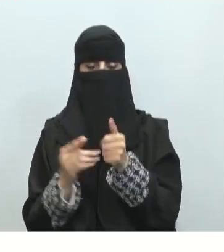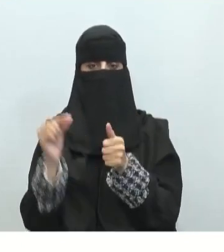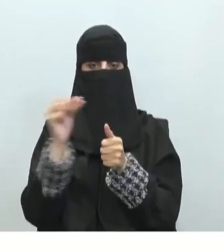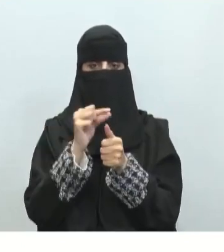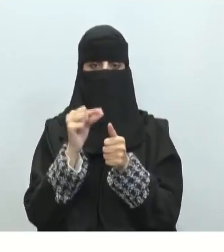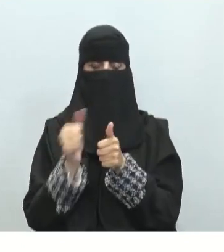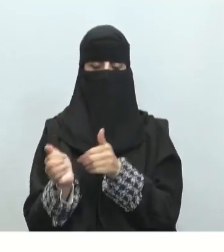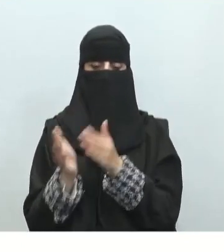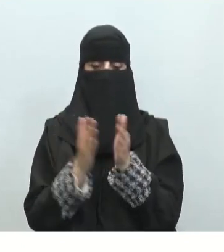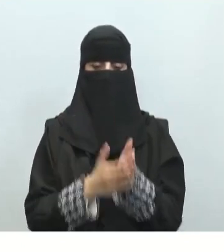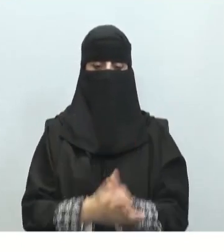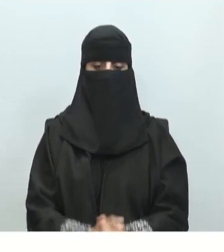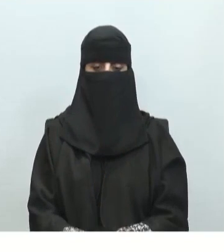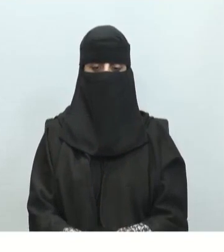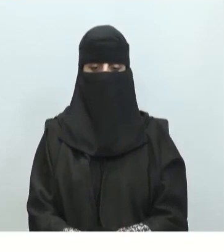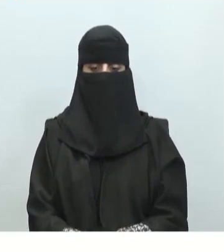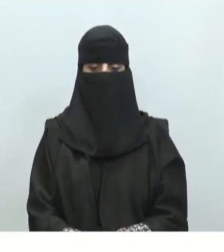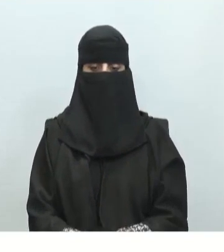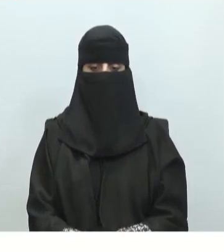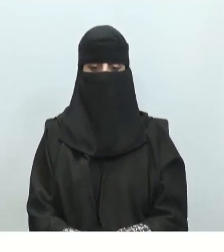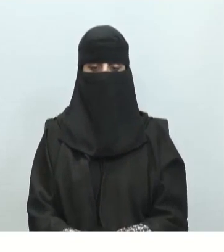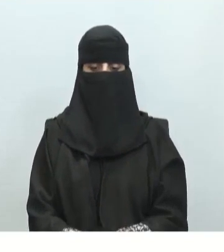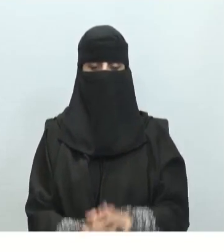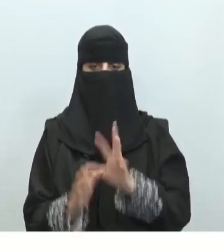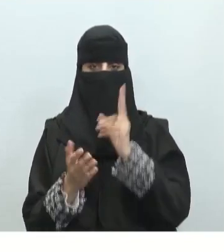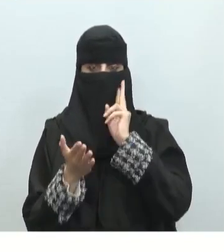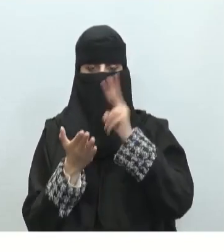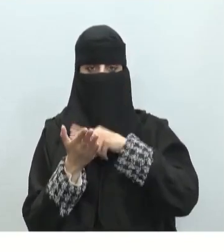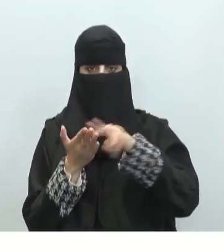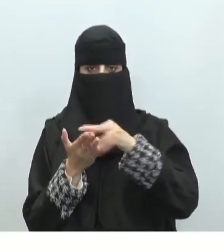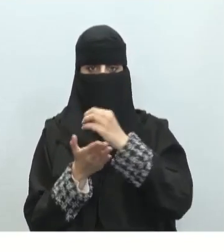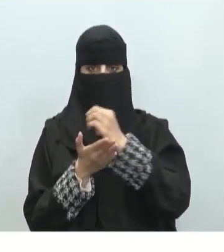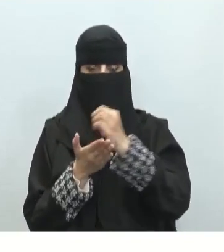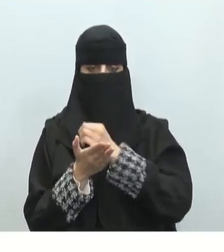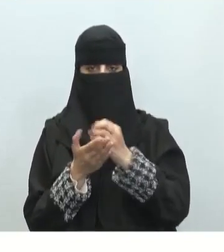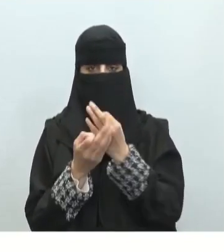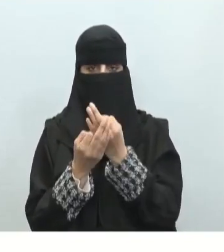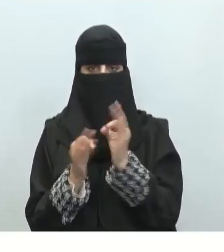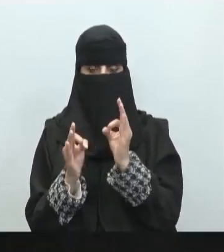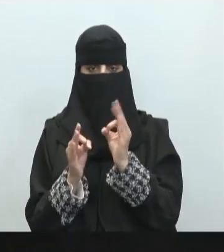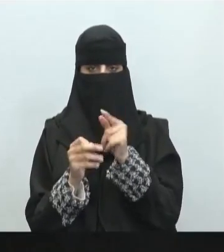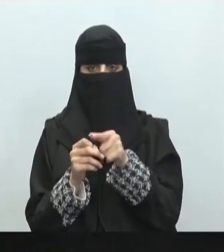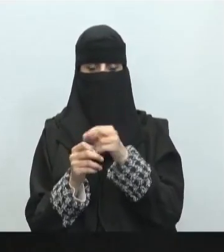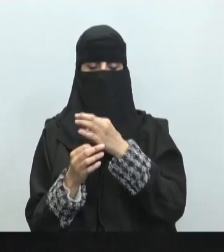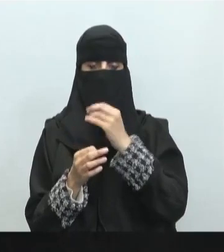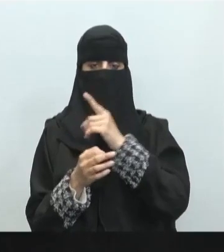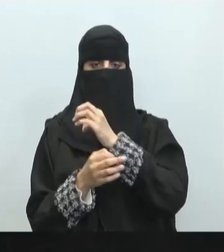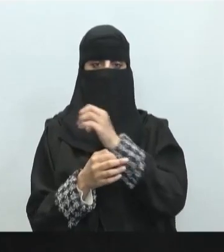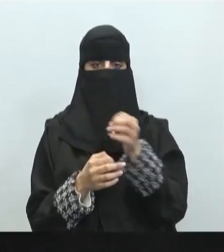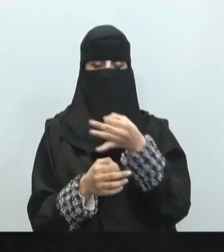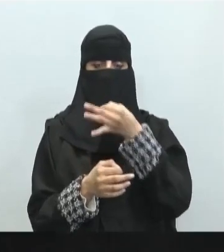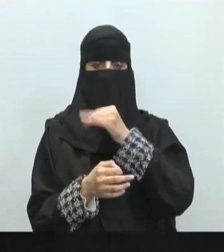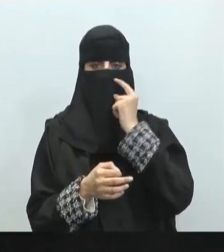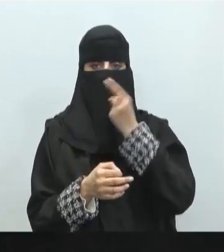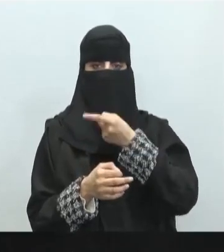ايها الابطال لو لو قمتم بقراءه الجمله كامله لاصبحت هذه الجمله او